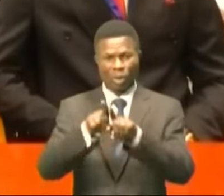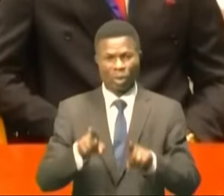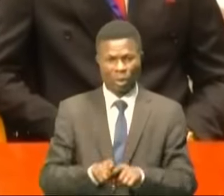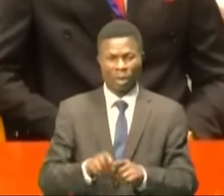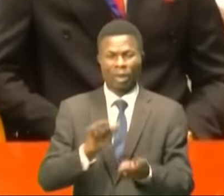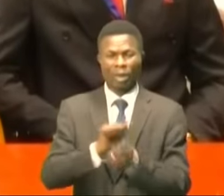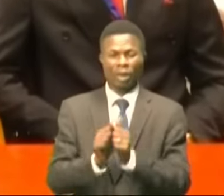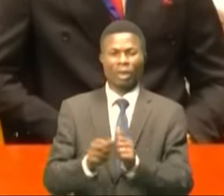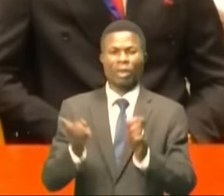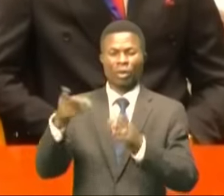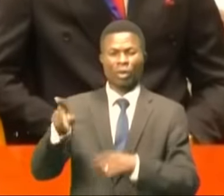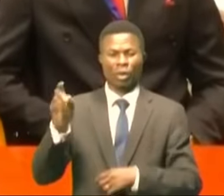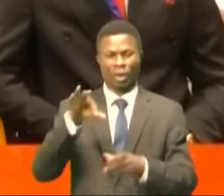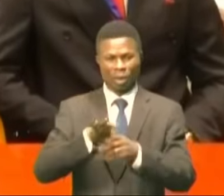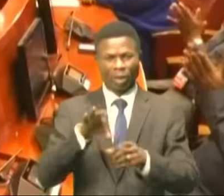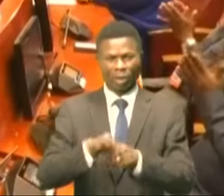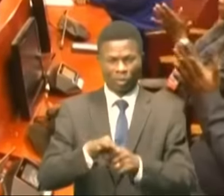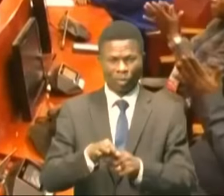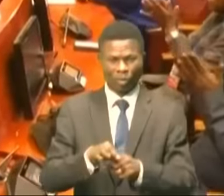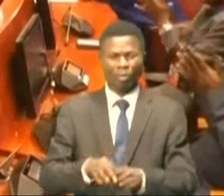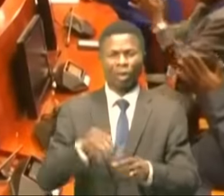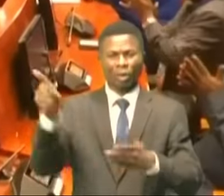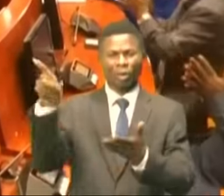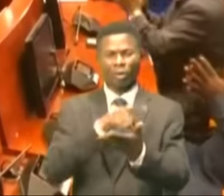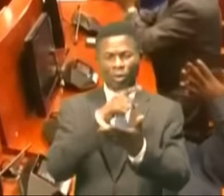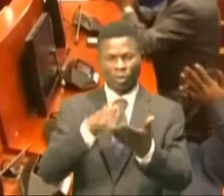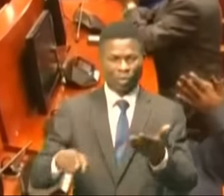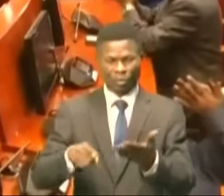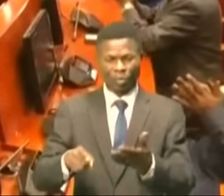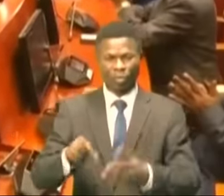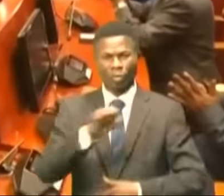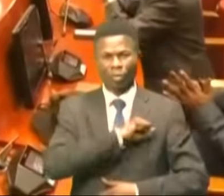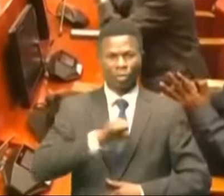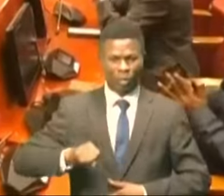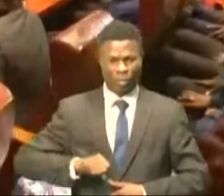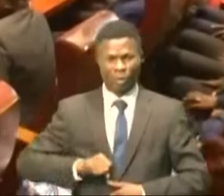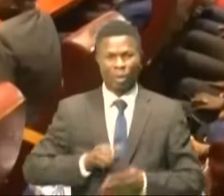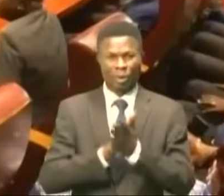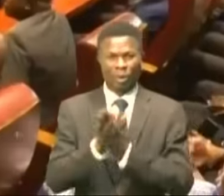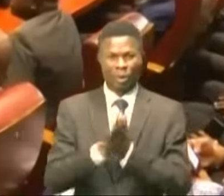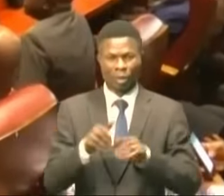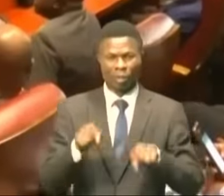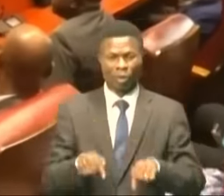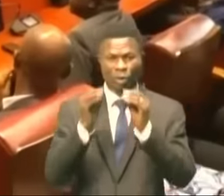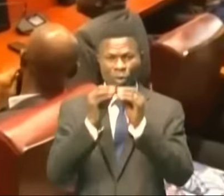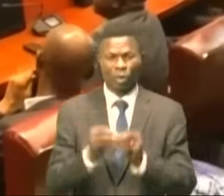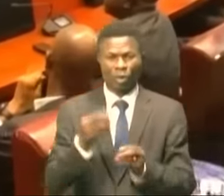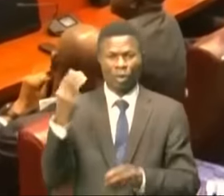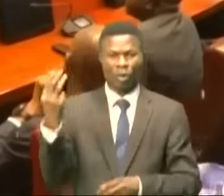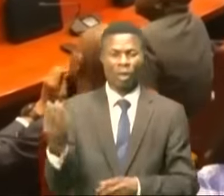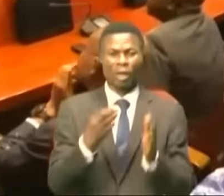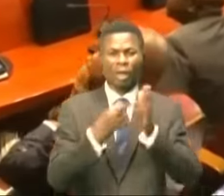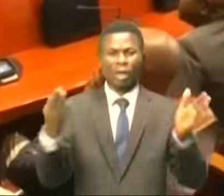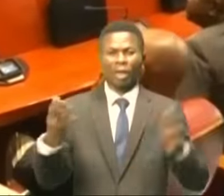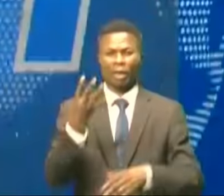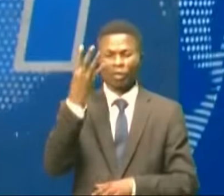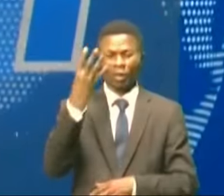les entités où les élections ont été annulées. Le Sénat congolais compte donc à ce jour 84